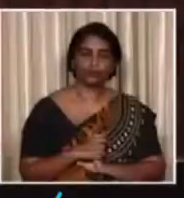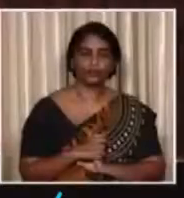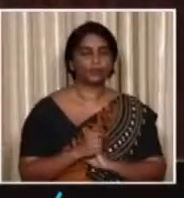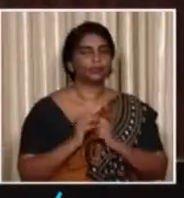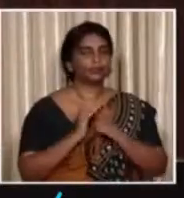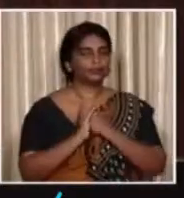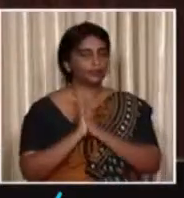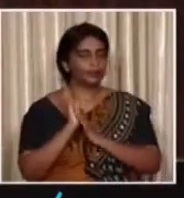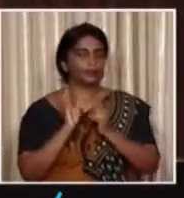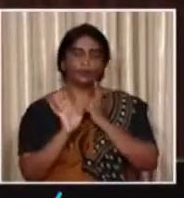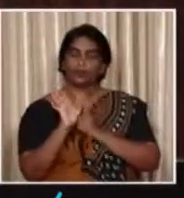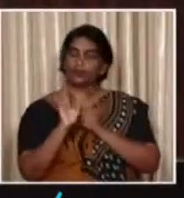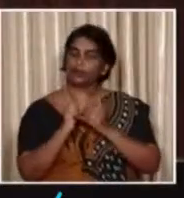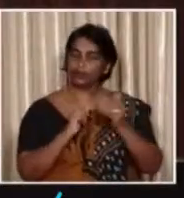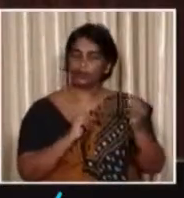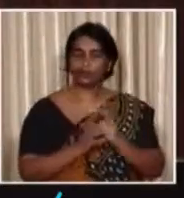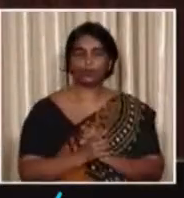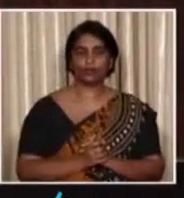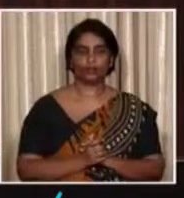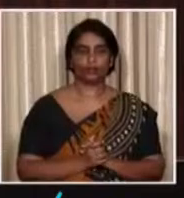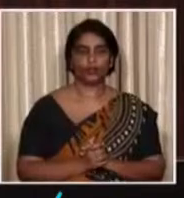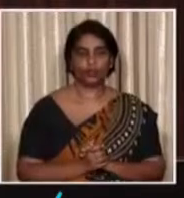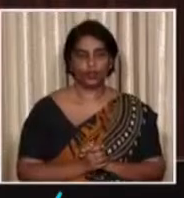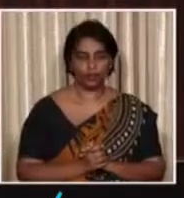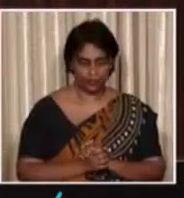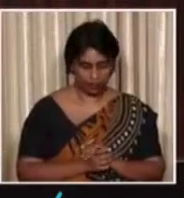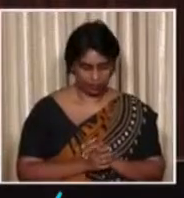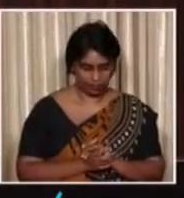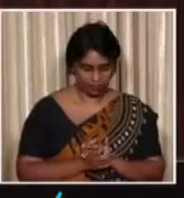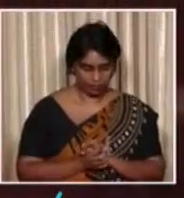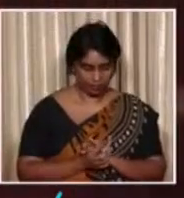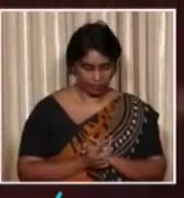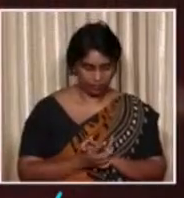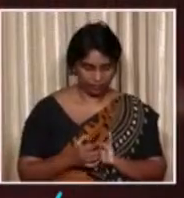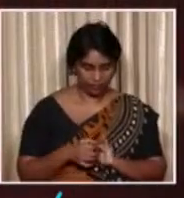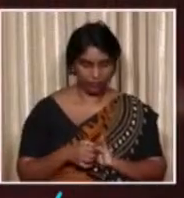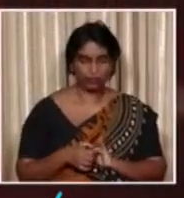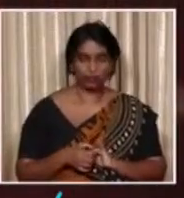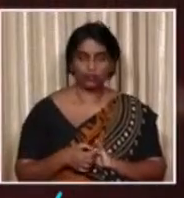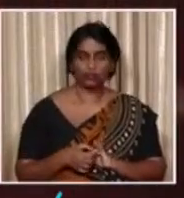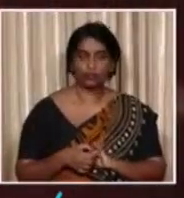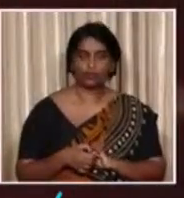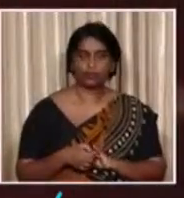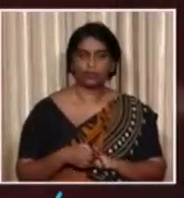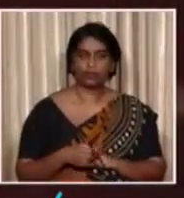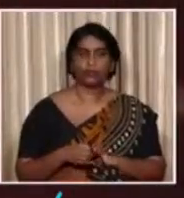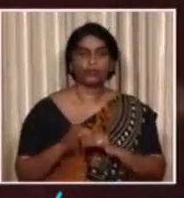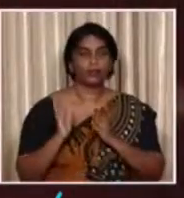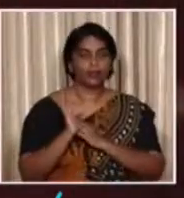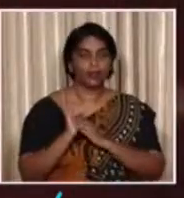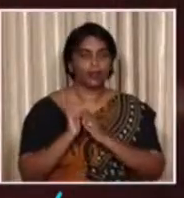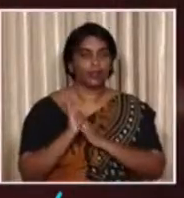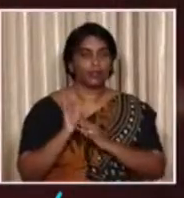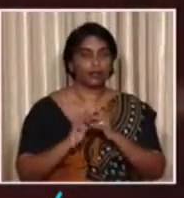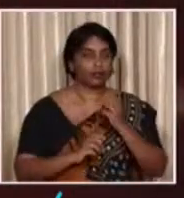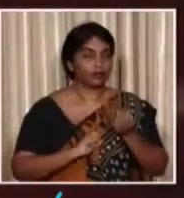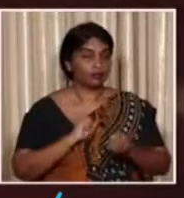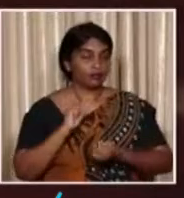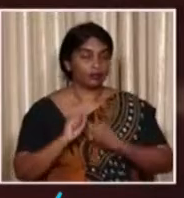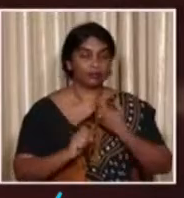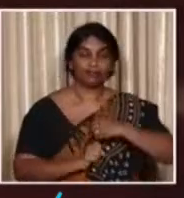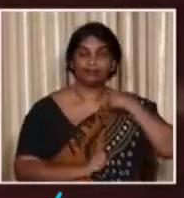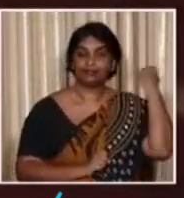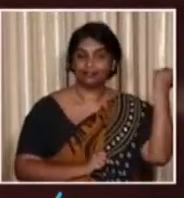Honorable Minister, please continue. Aishwarya Garu Sabhavatumani, Garu Marikkar Mantri Tuma Itamatma